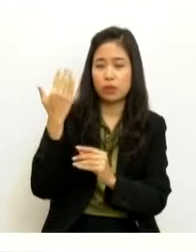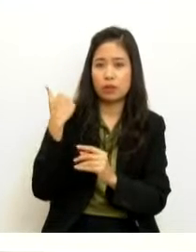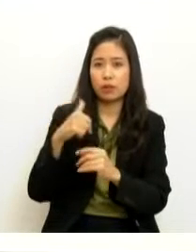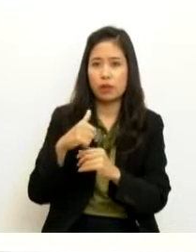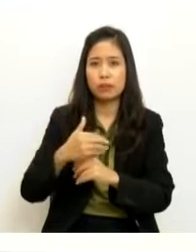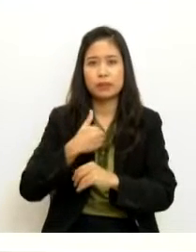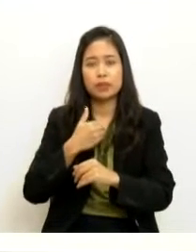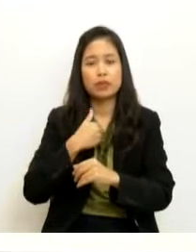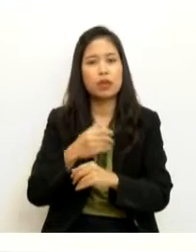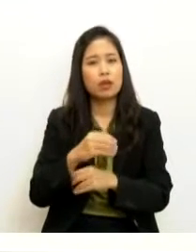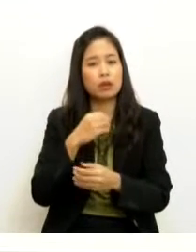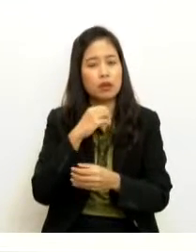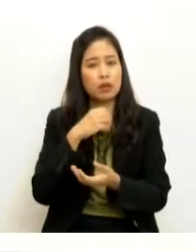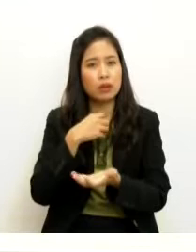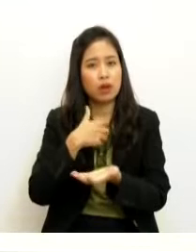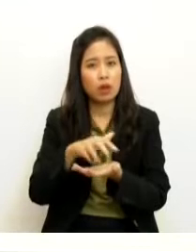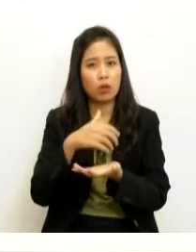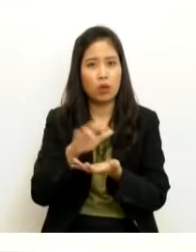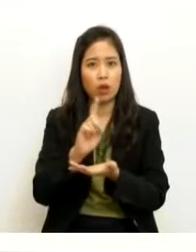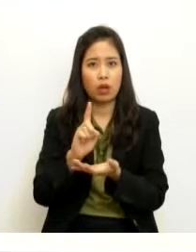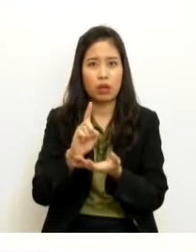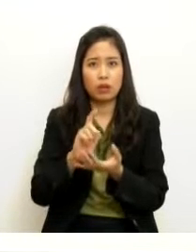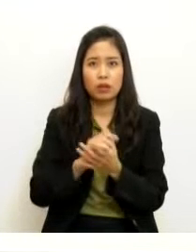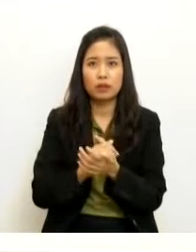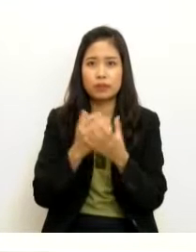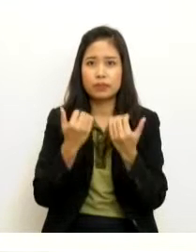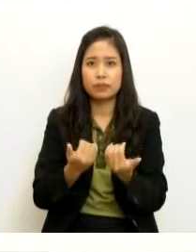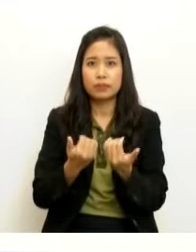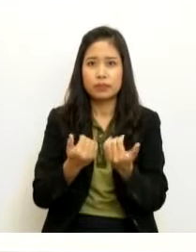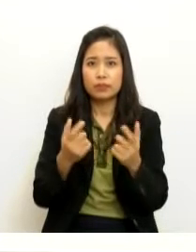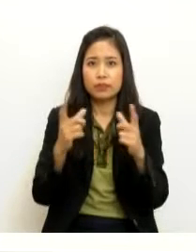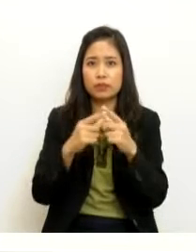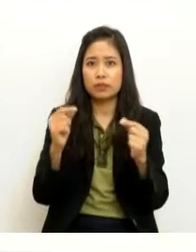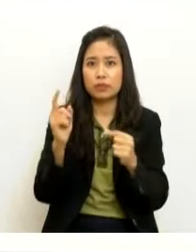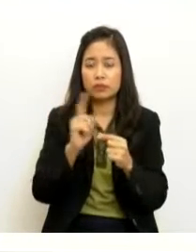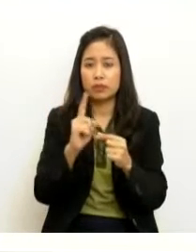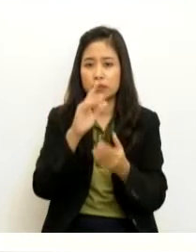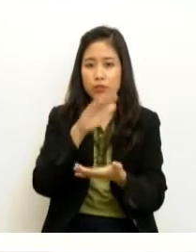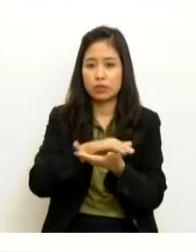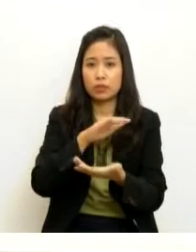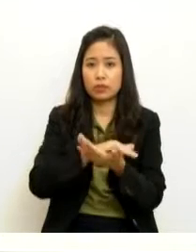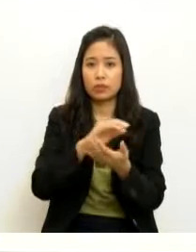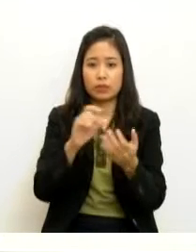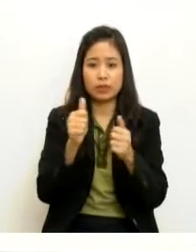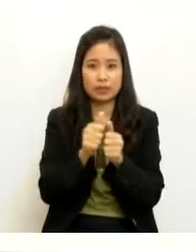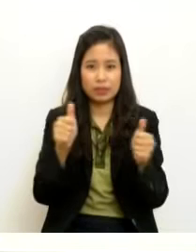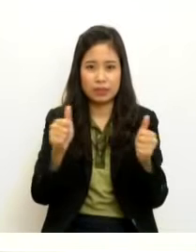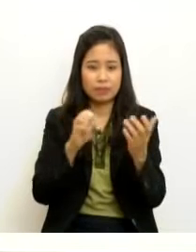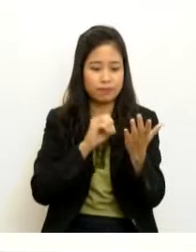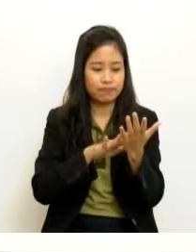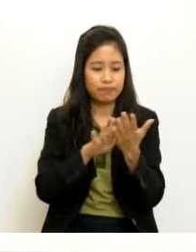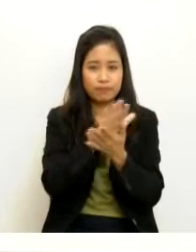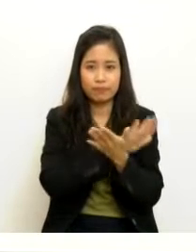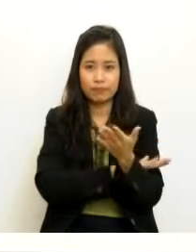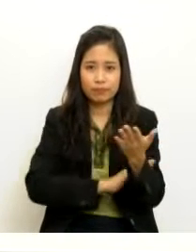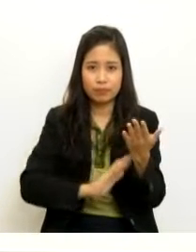ขออนุญาตนำเรียนอย่างนี้ครับว่าแน่นอนว่าพอพูดถึงเรื่องการทำโรงเรียนคุณภาพให้กระจายไปยังครอ